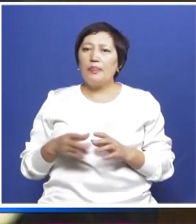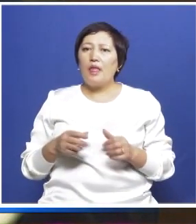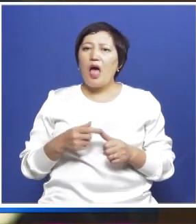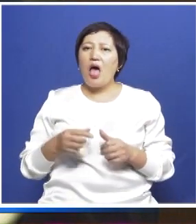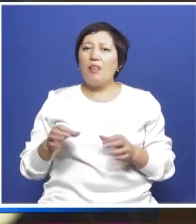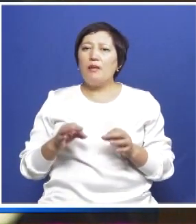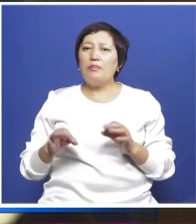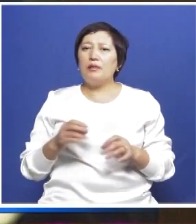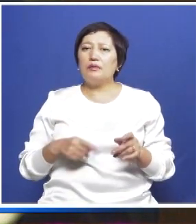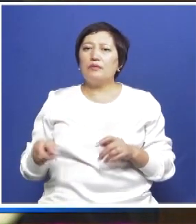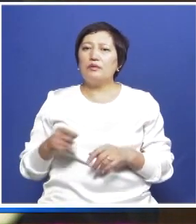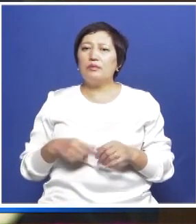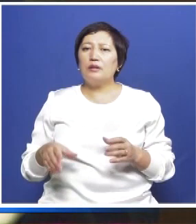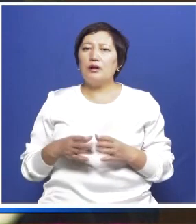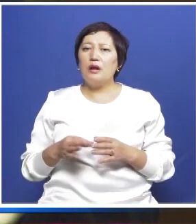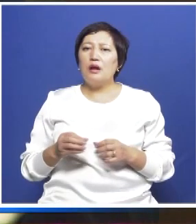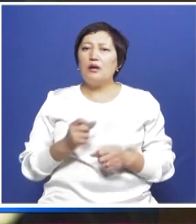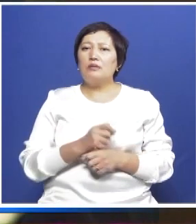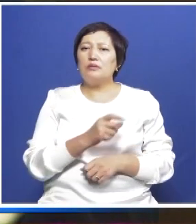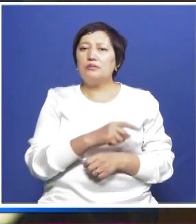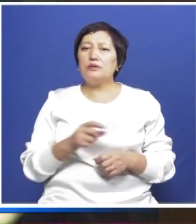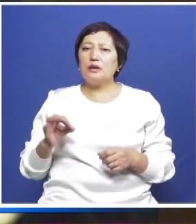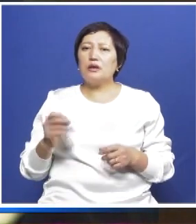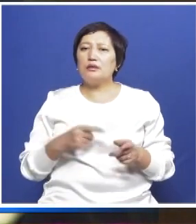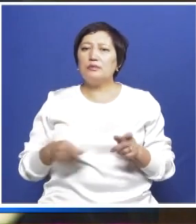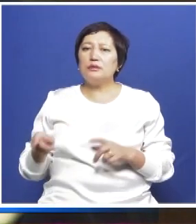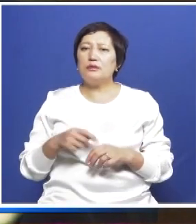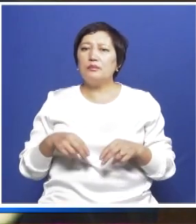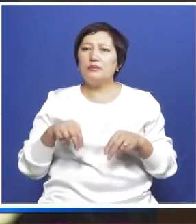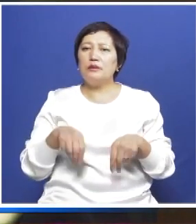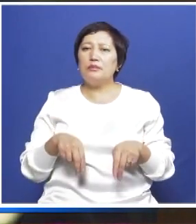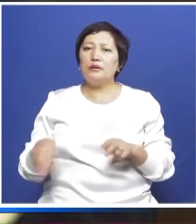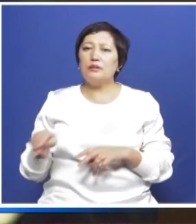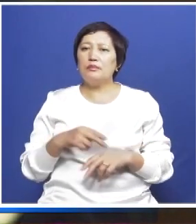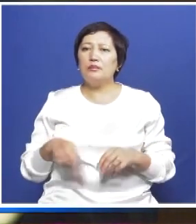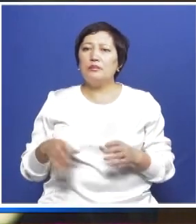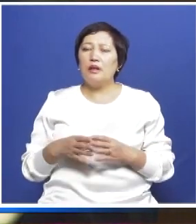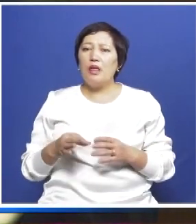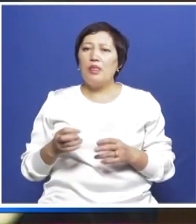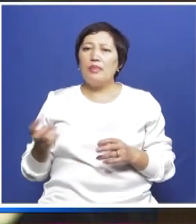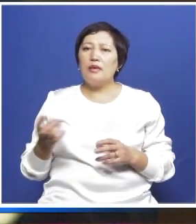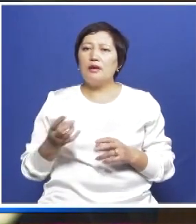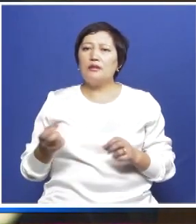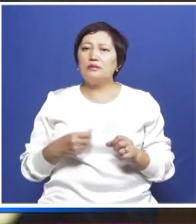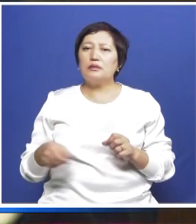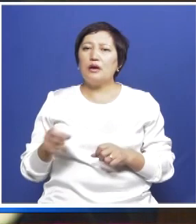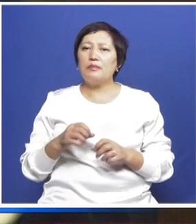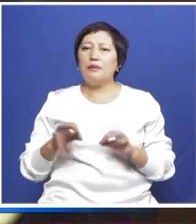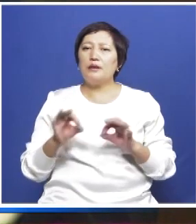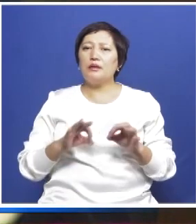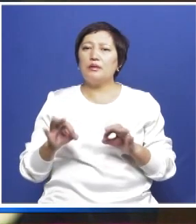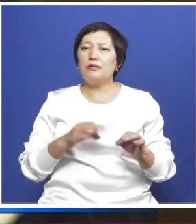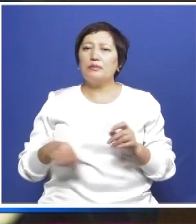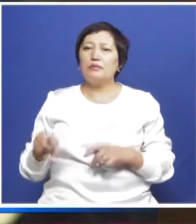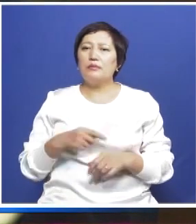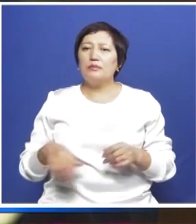Айтылған платформа жұмысы ғарыштық түсілімдер мен мемлекеттік дерек қорлар негізінде ақпарат беріп отыр. Бұл